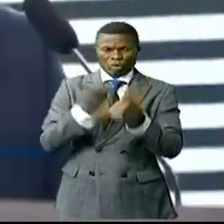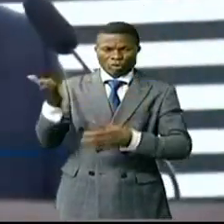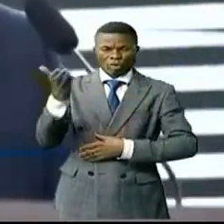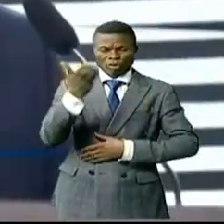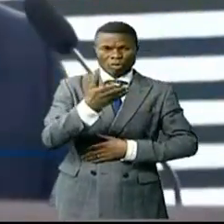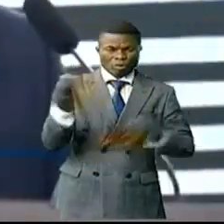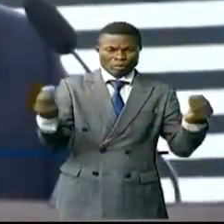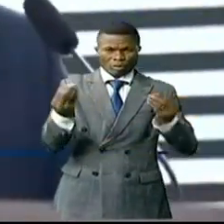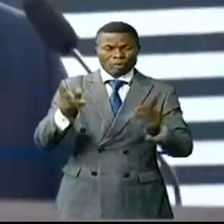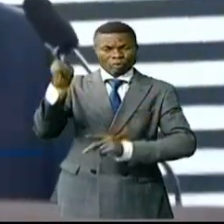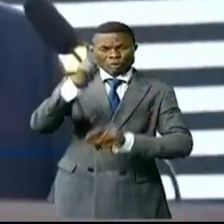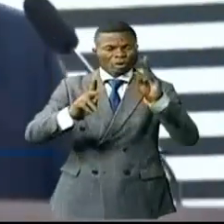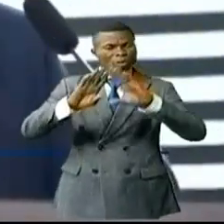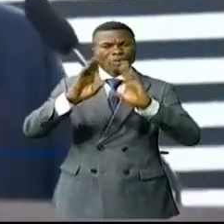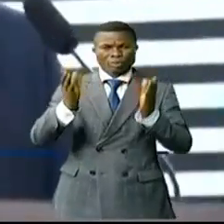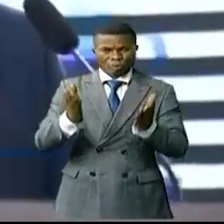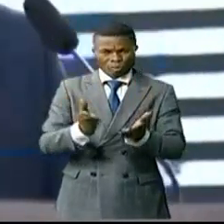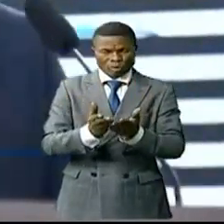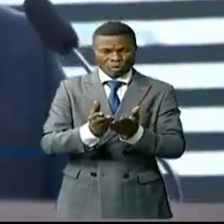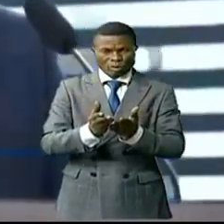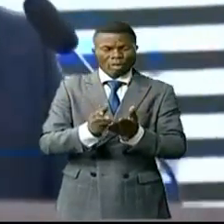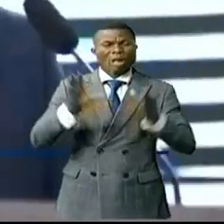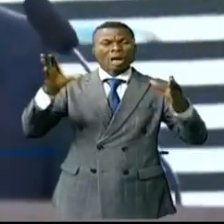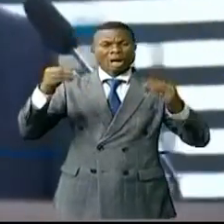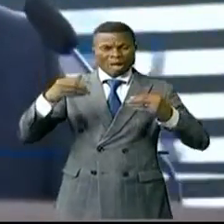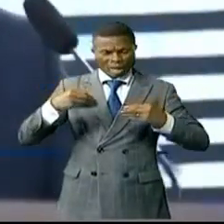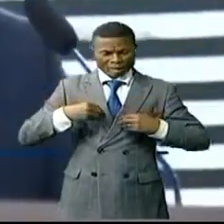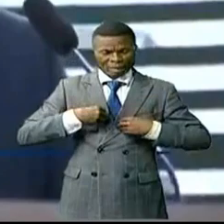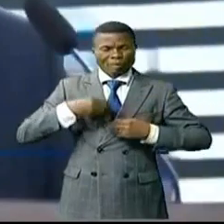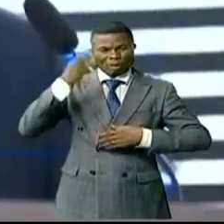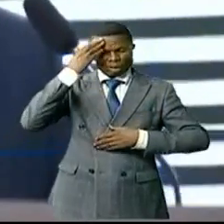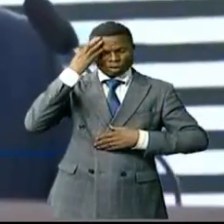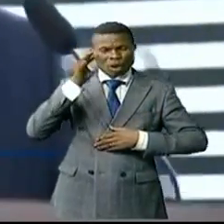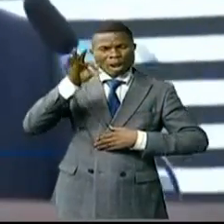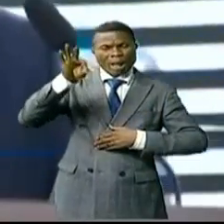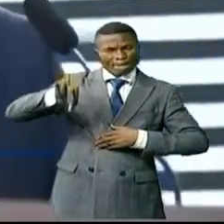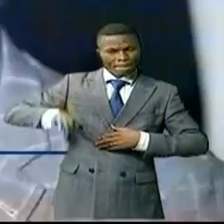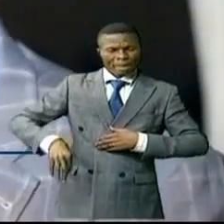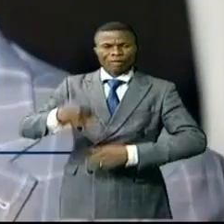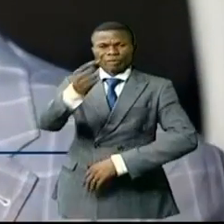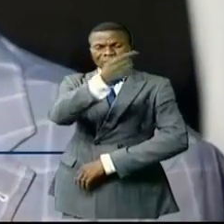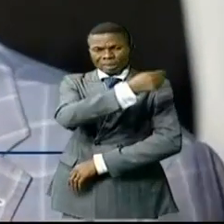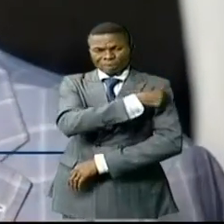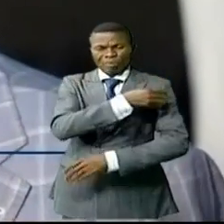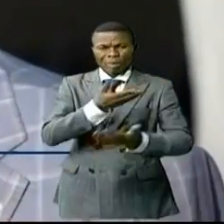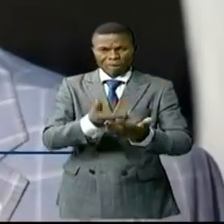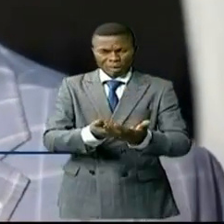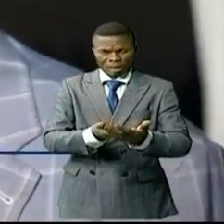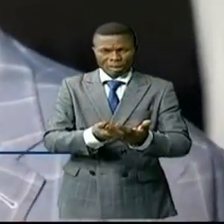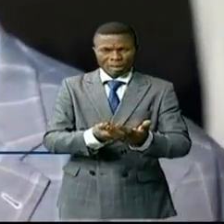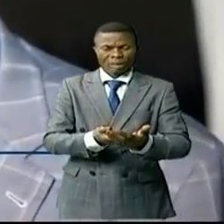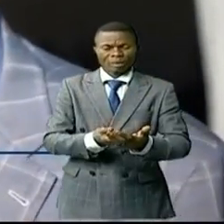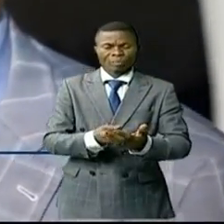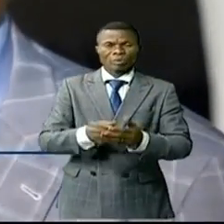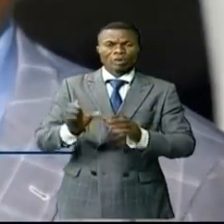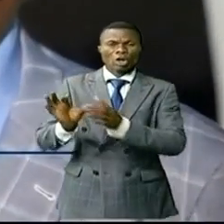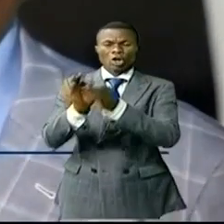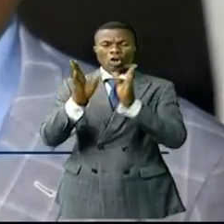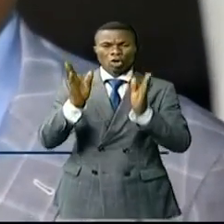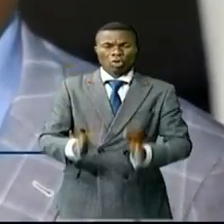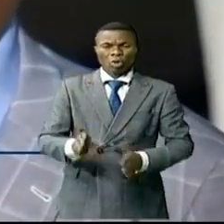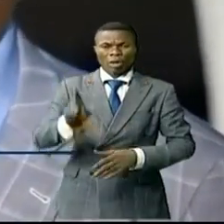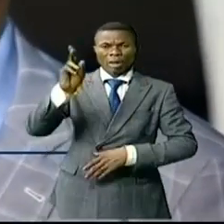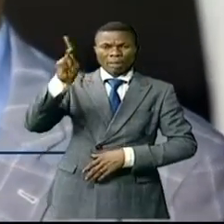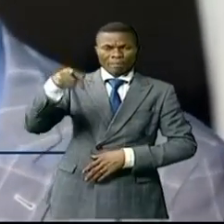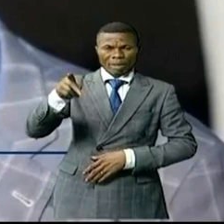que nos populations prennent réellement conscience de l'intérêt de la vaccination. Le coordonnateur du projet PDCS,